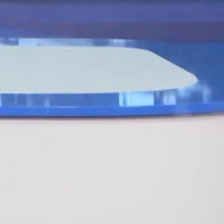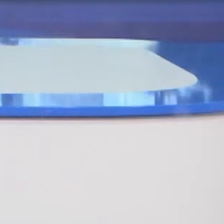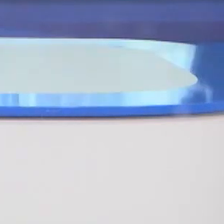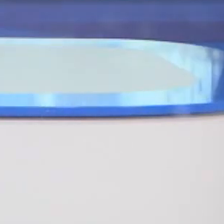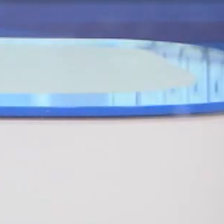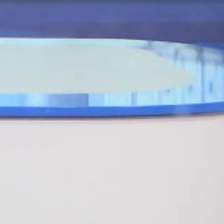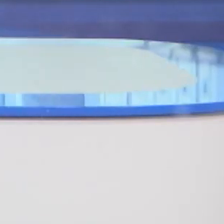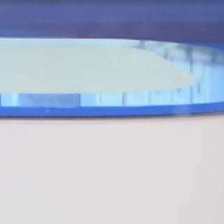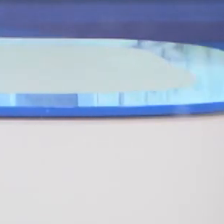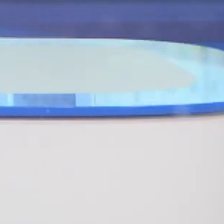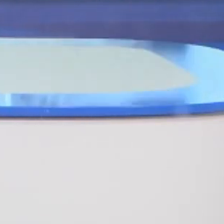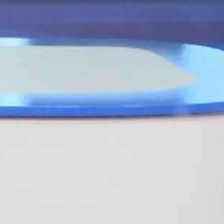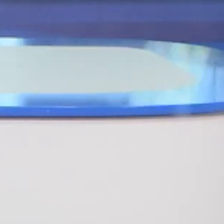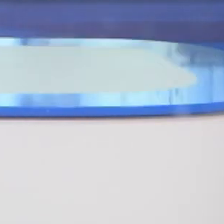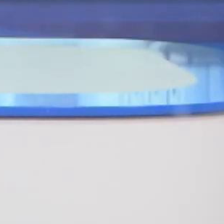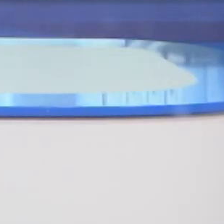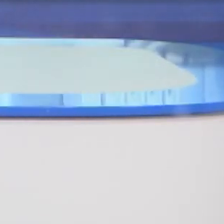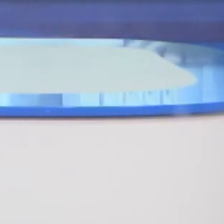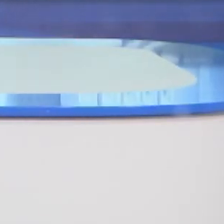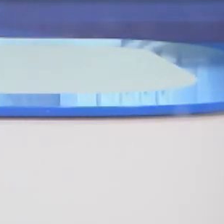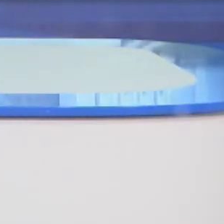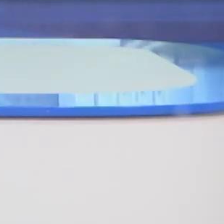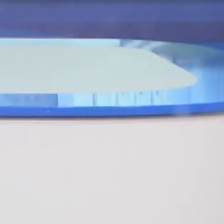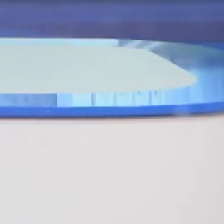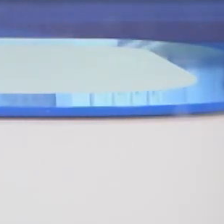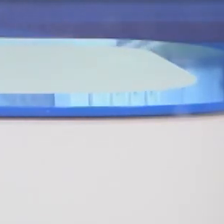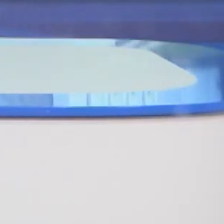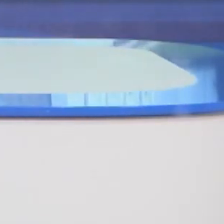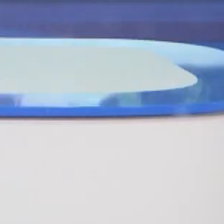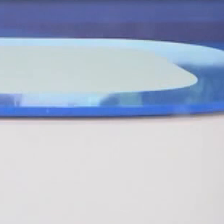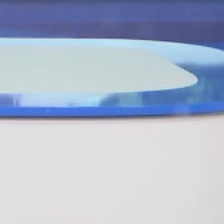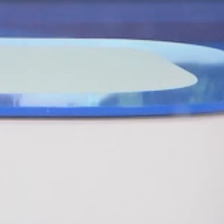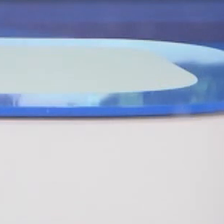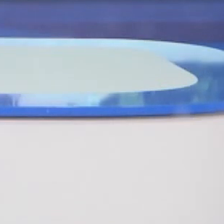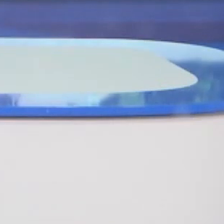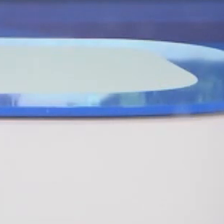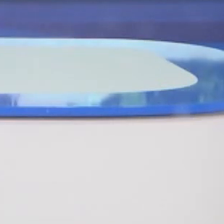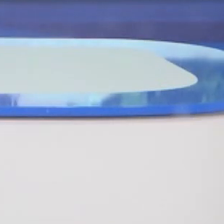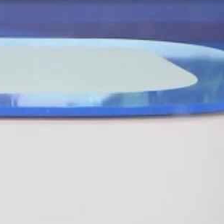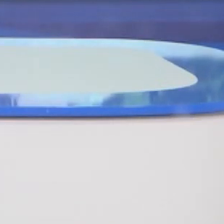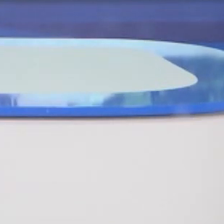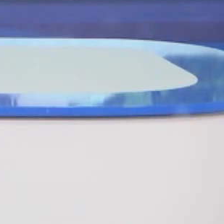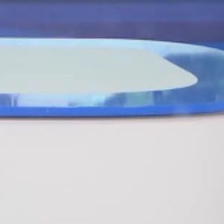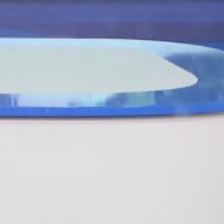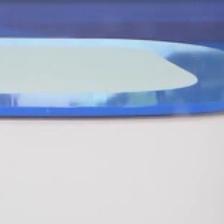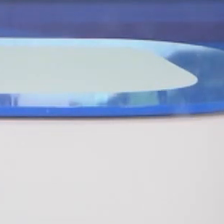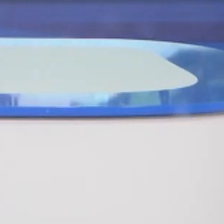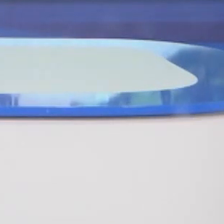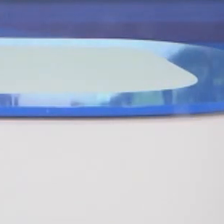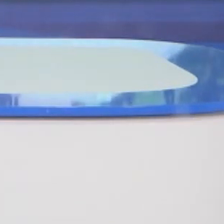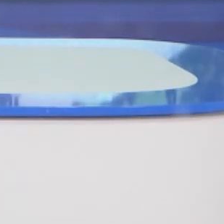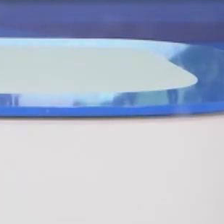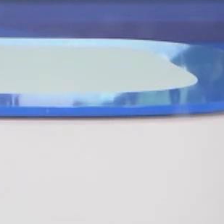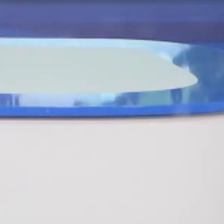аяқталмақ. Шетелдік инвесторлар Абай облысында агроөнеркәсіпті дамытуға дайын. Бұл туралы Абай облысының әкімдігі хабарлайды.